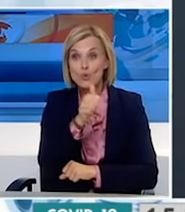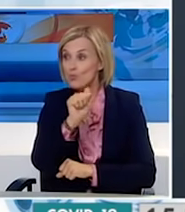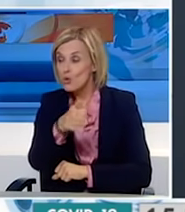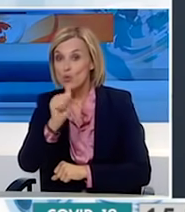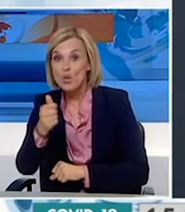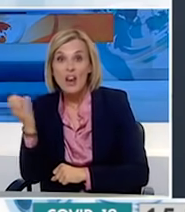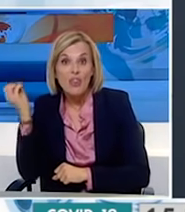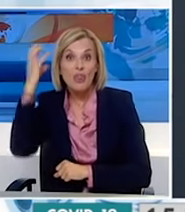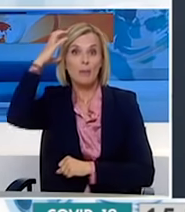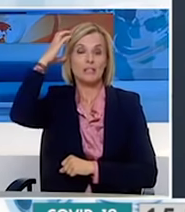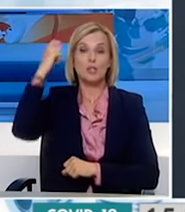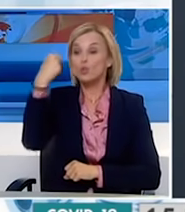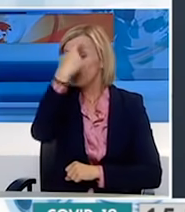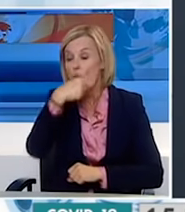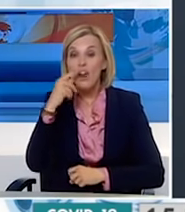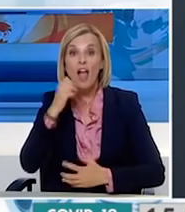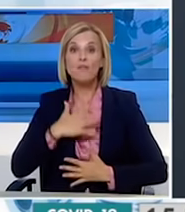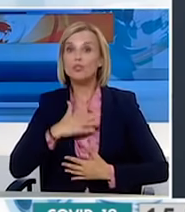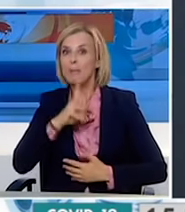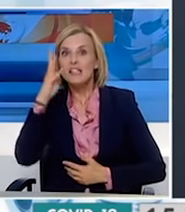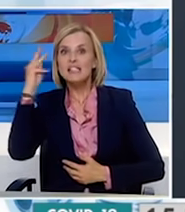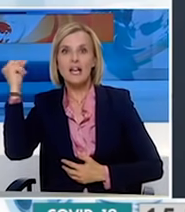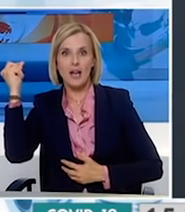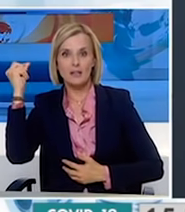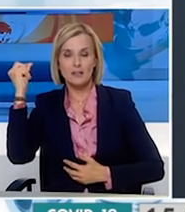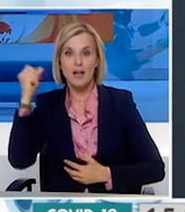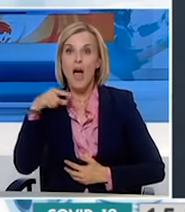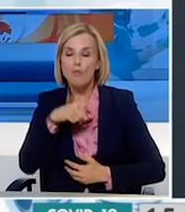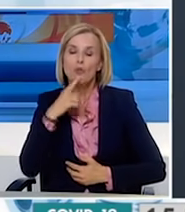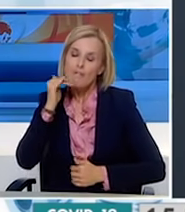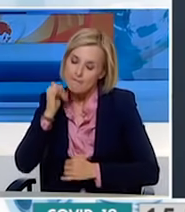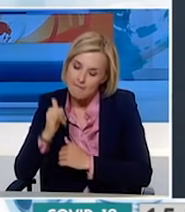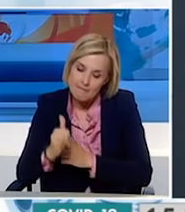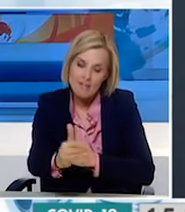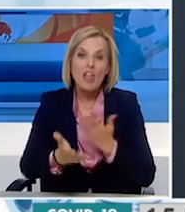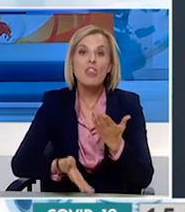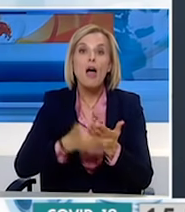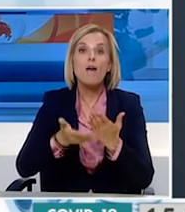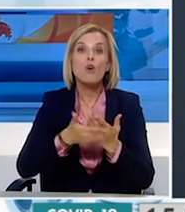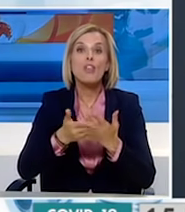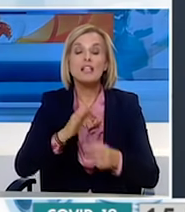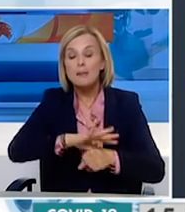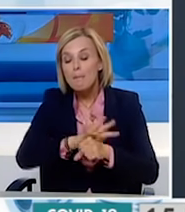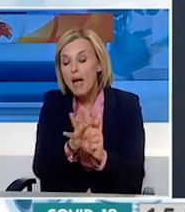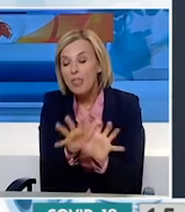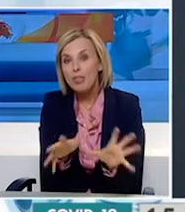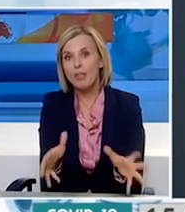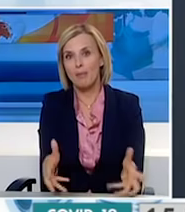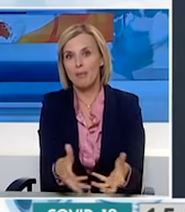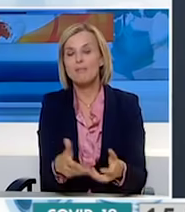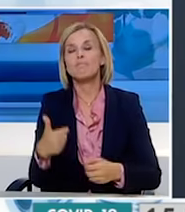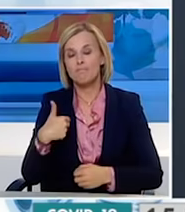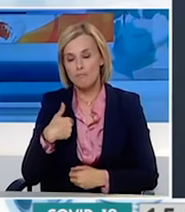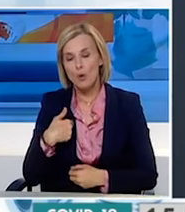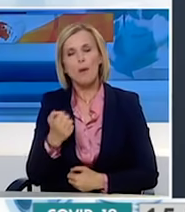υπενθυμίζουμε στους εαυτούς μας, όταν ξεχνιόμαστε. Θα μας βοηθήσει γενικότερα στην περαιτέρω στάση μας απέναντι στην πανδημία και έχω την